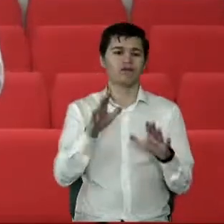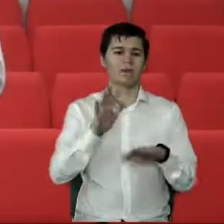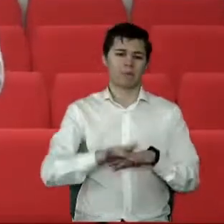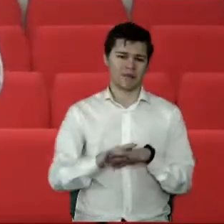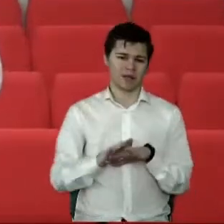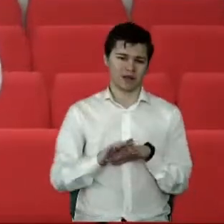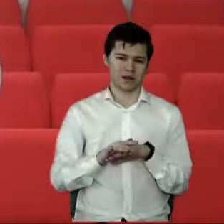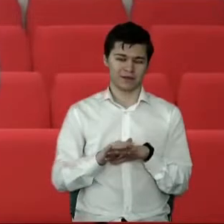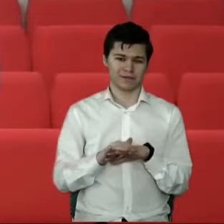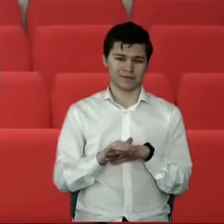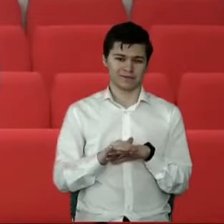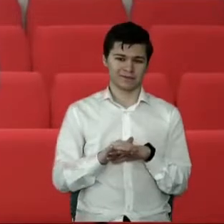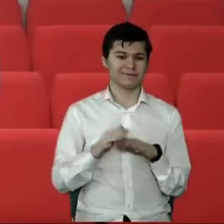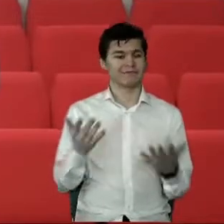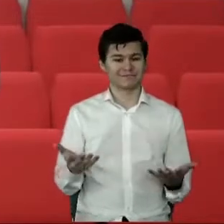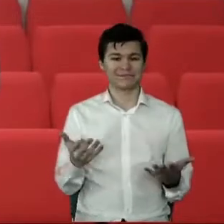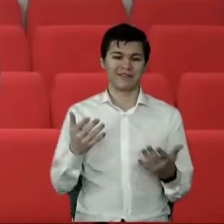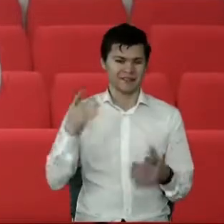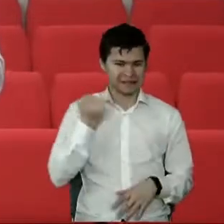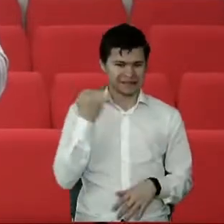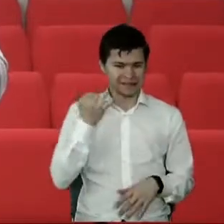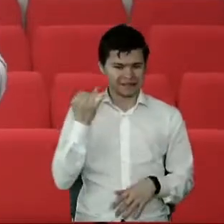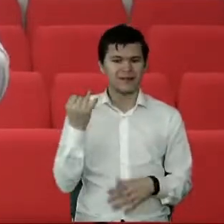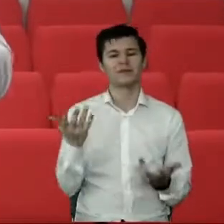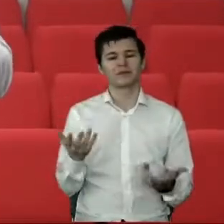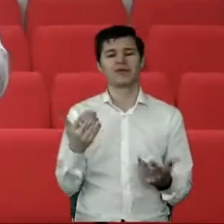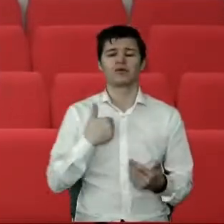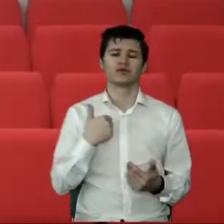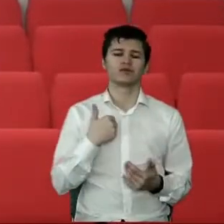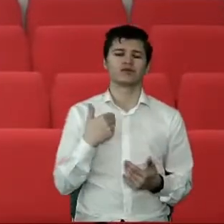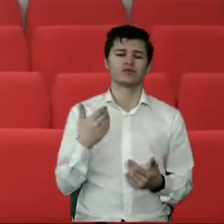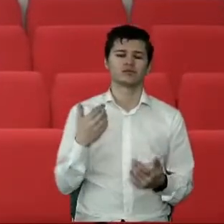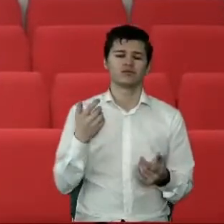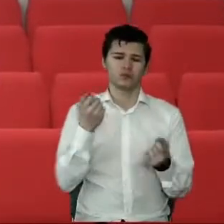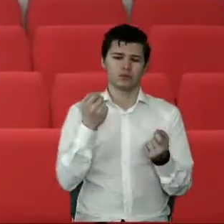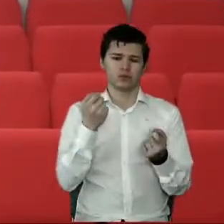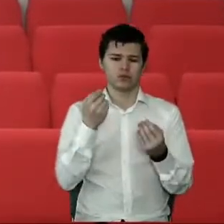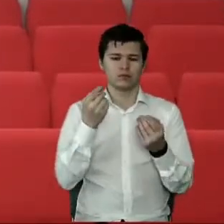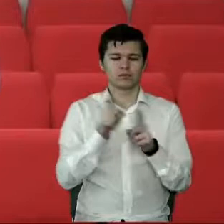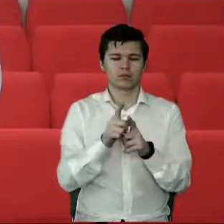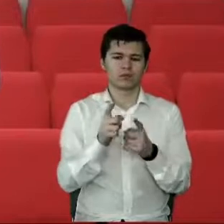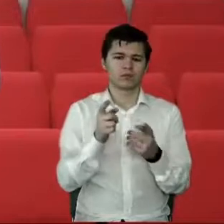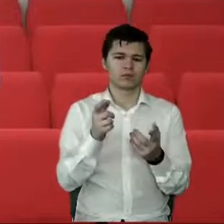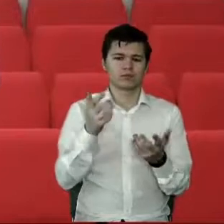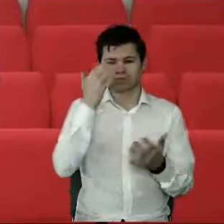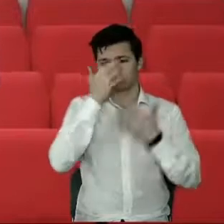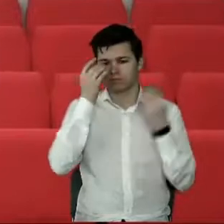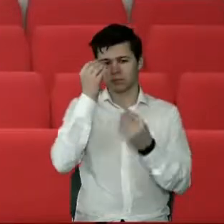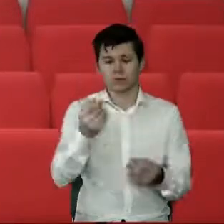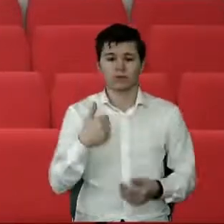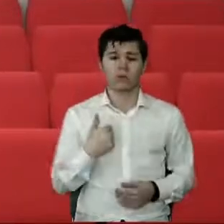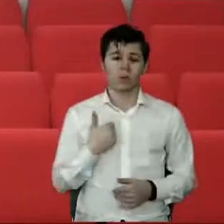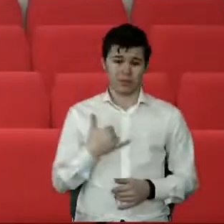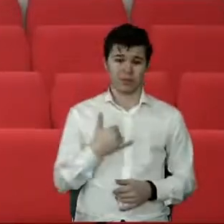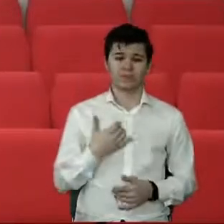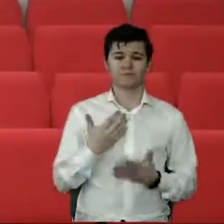название. Но начну я с такого, наверное, грустных размышлений, которые недавно у меня были. У меня довольно много